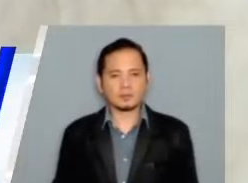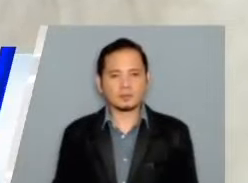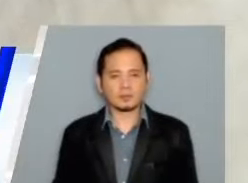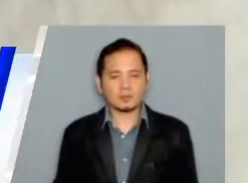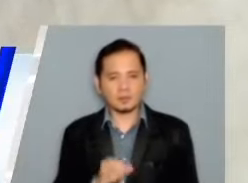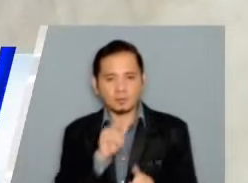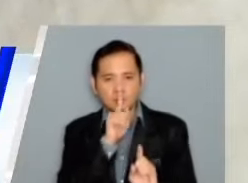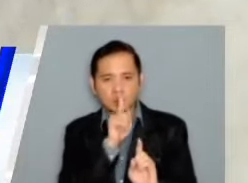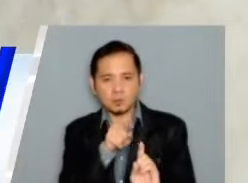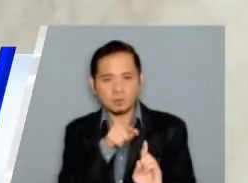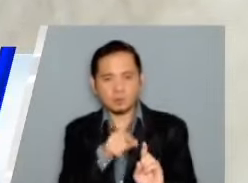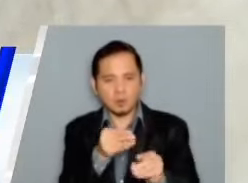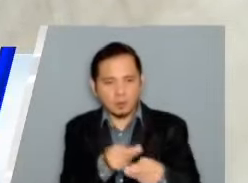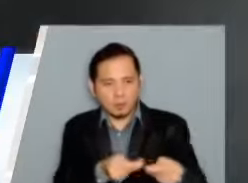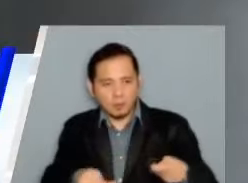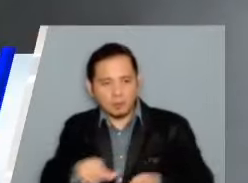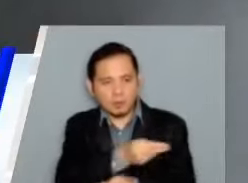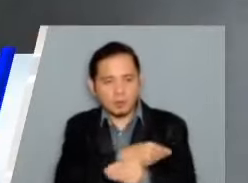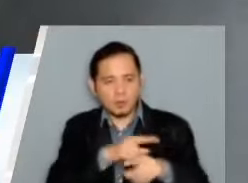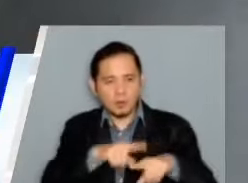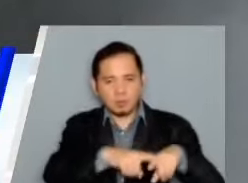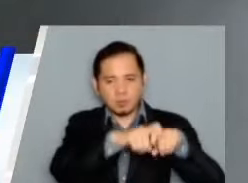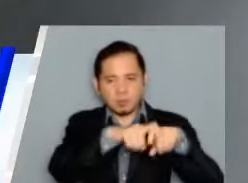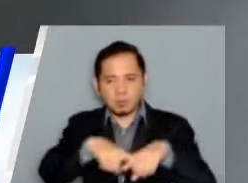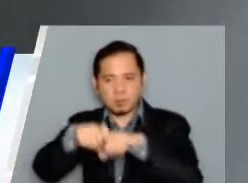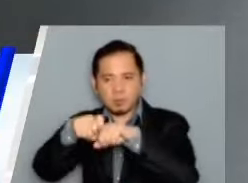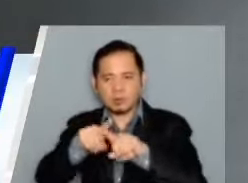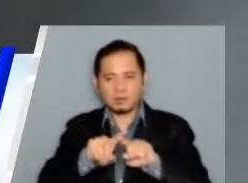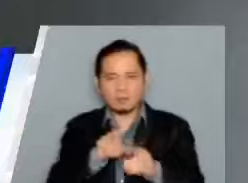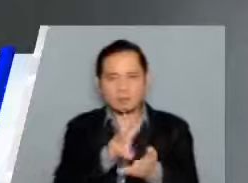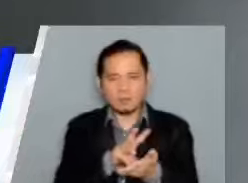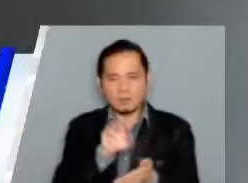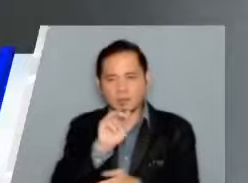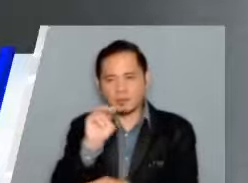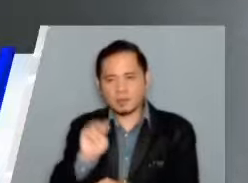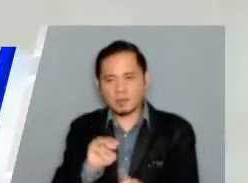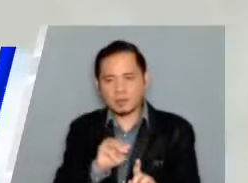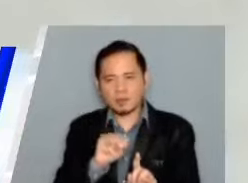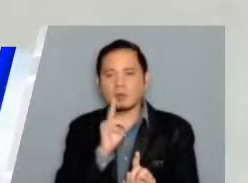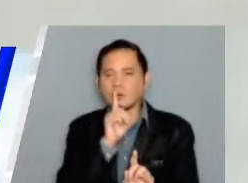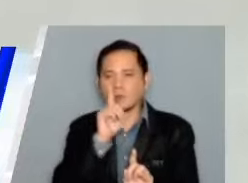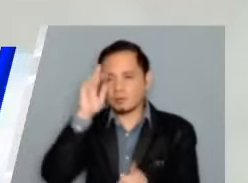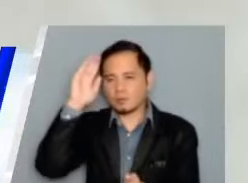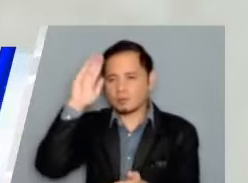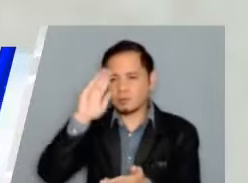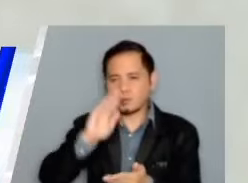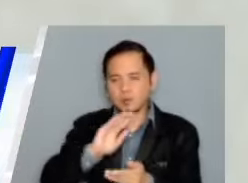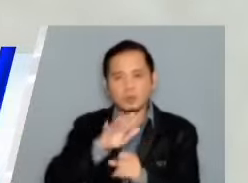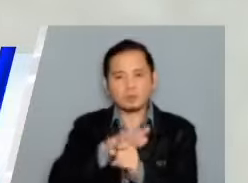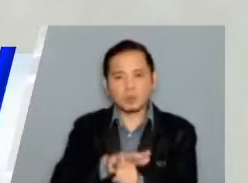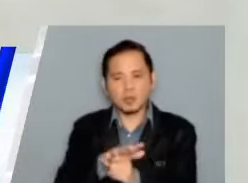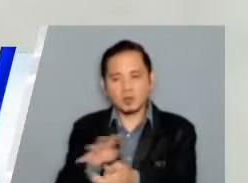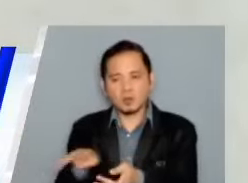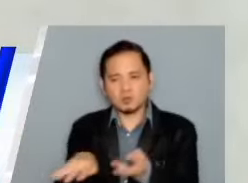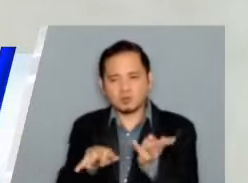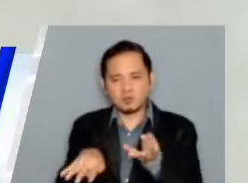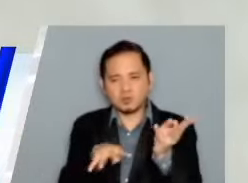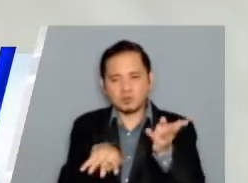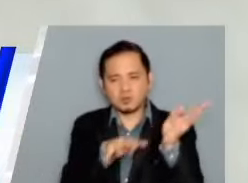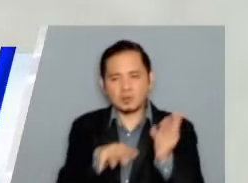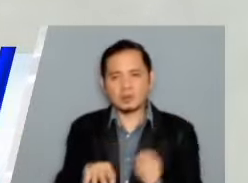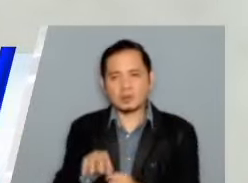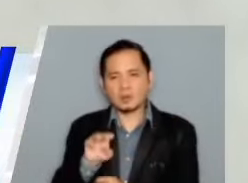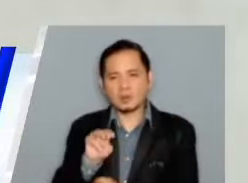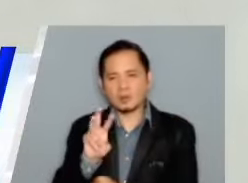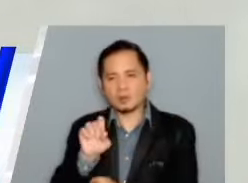rotational water service interruption sa NCR, dahil pa rin po yan sa pagbabawas ng water pressure, inatasan ng MWSS ang mga